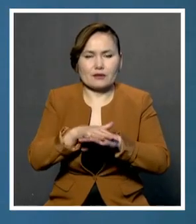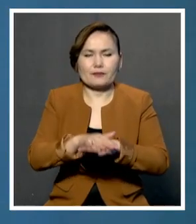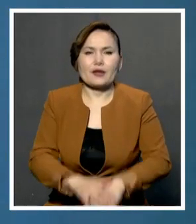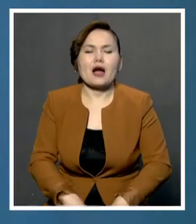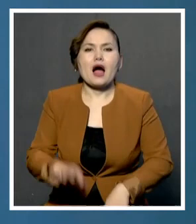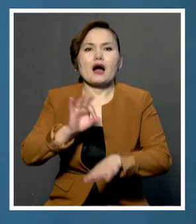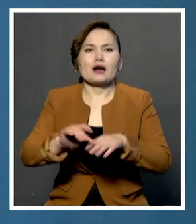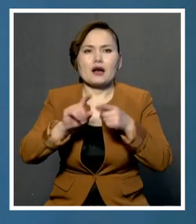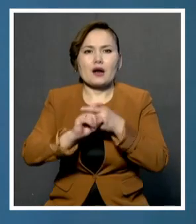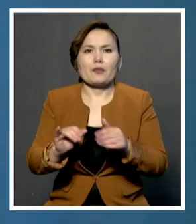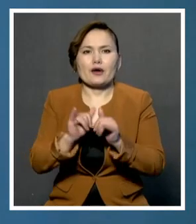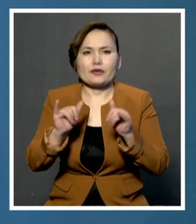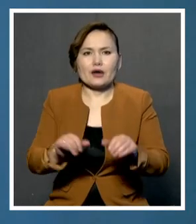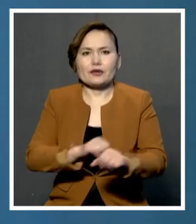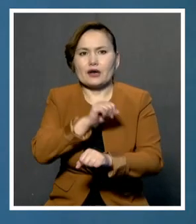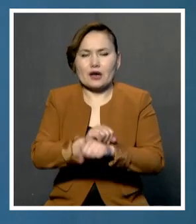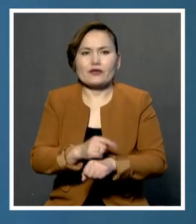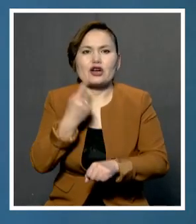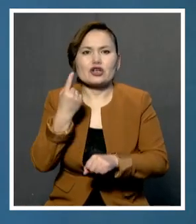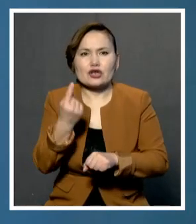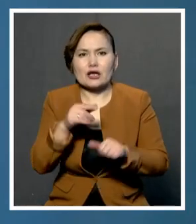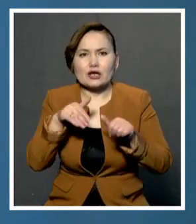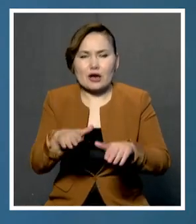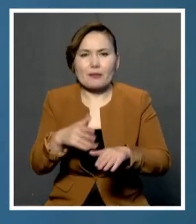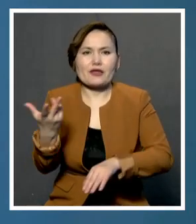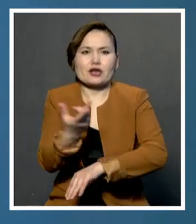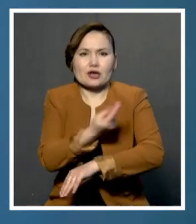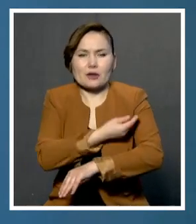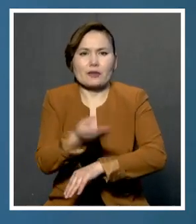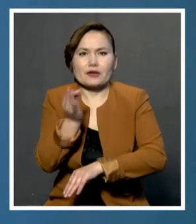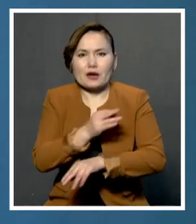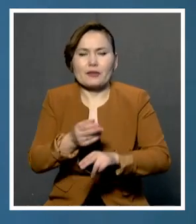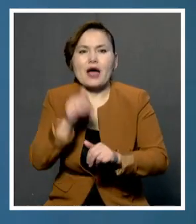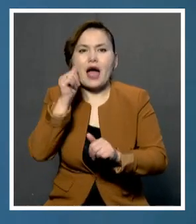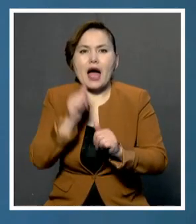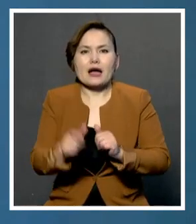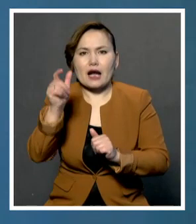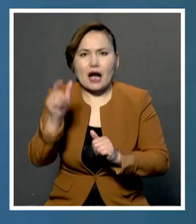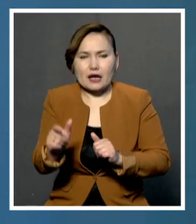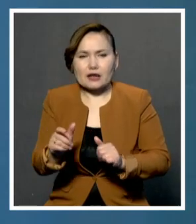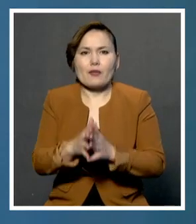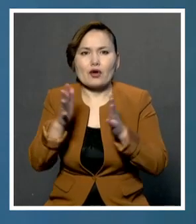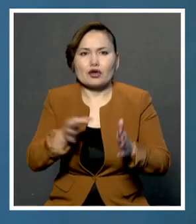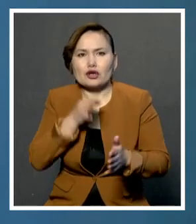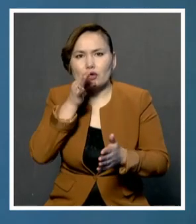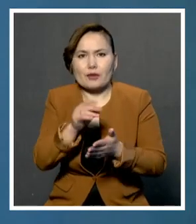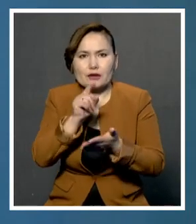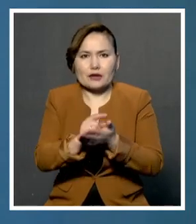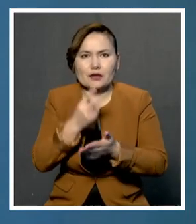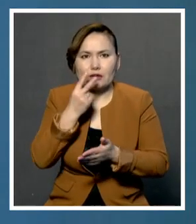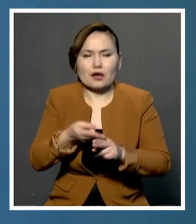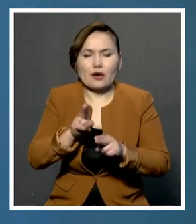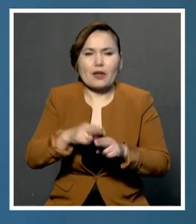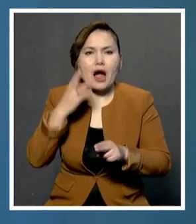Коронавирус инфекциясының таралуын тоқтатудың жалғыз жолы жаппай вакцина салдыру. Сондықтан әр адам бұған үлкен жауапкершілікпен қарауы керек. Осылай